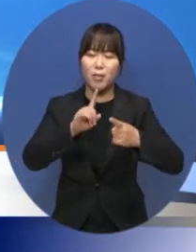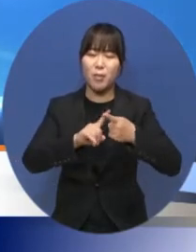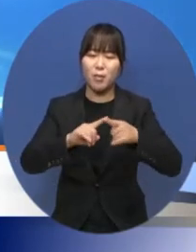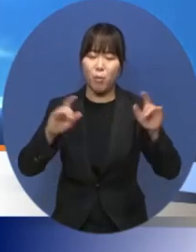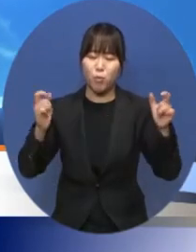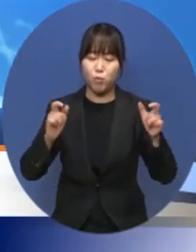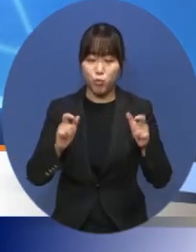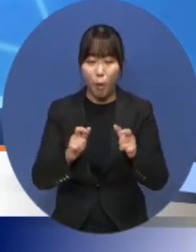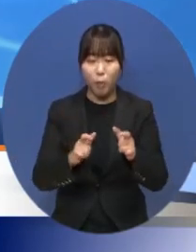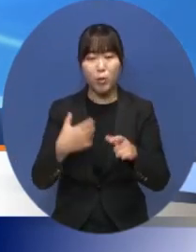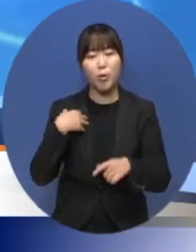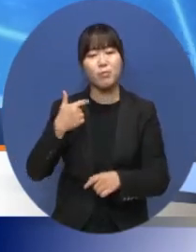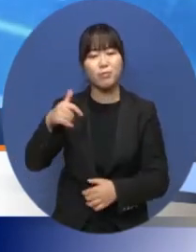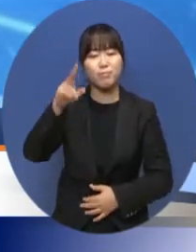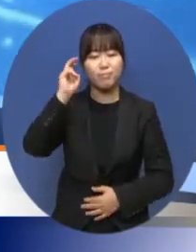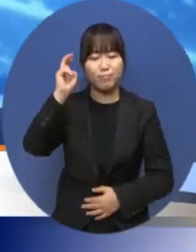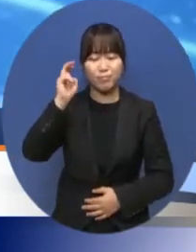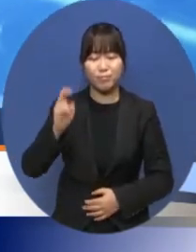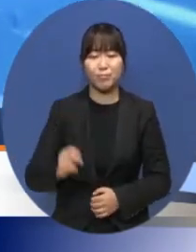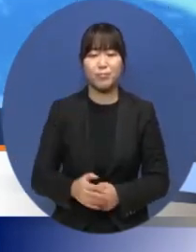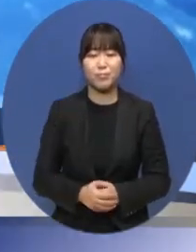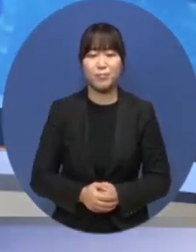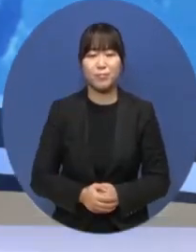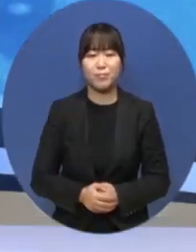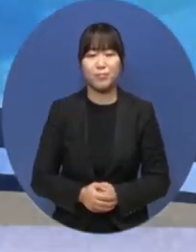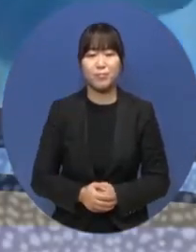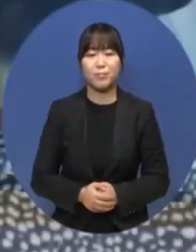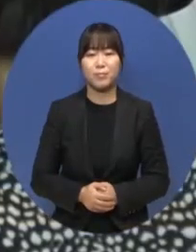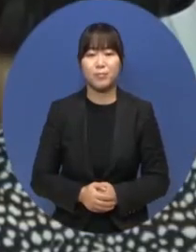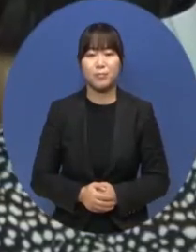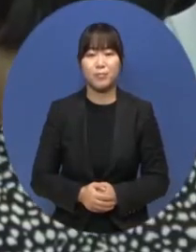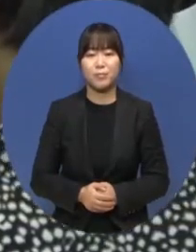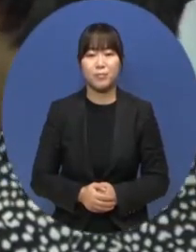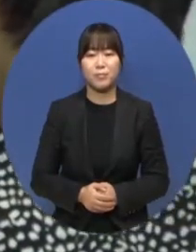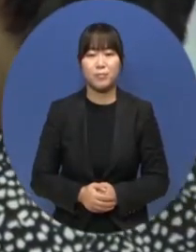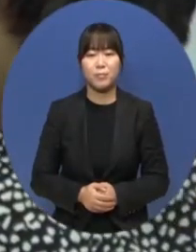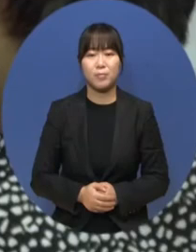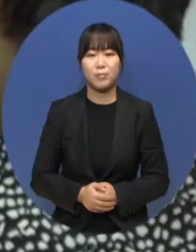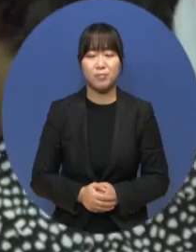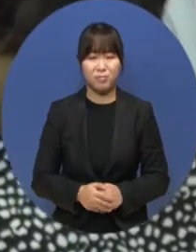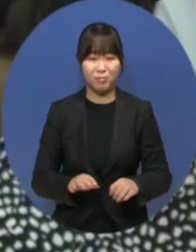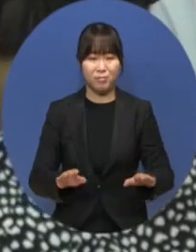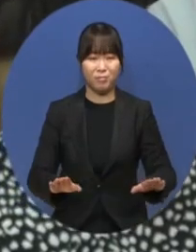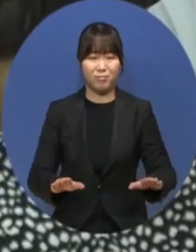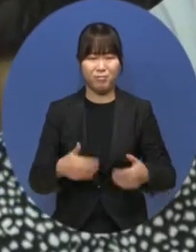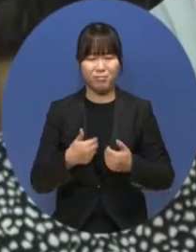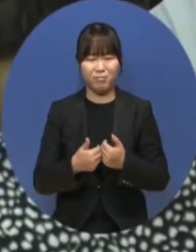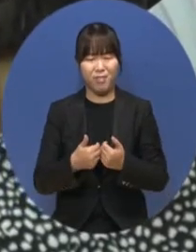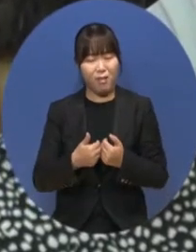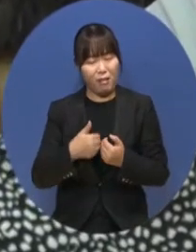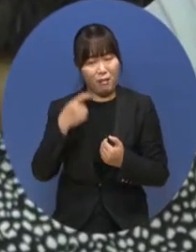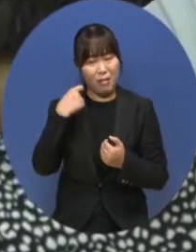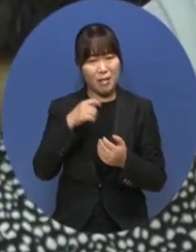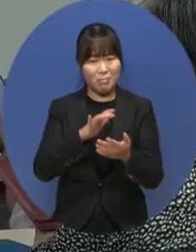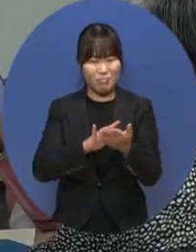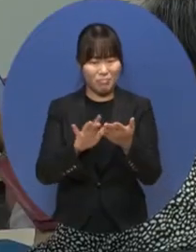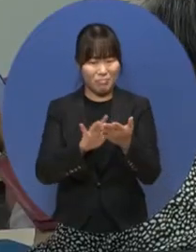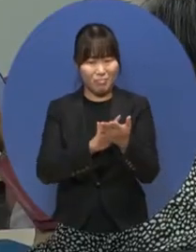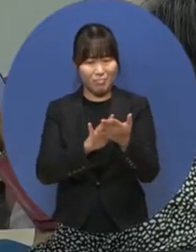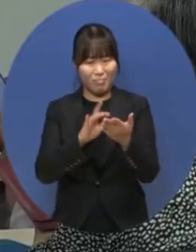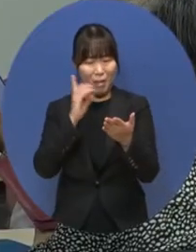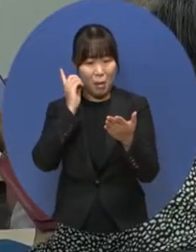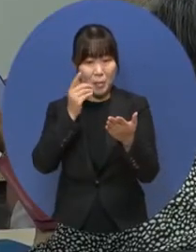것으로 기대되는데요 김민지의 기자입니다 아직은 낯설게만 느껴지는 스마트폰 이지만